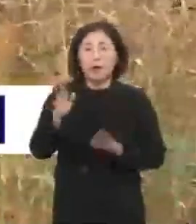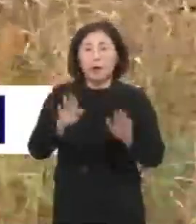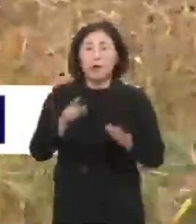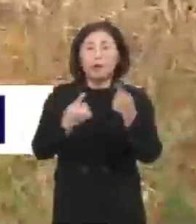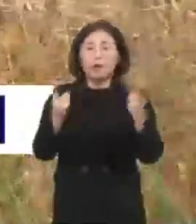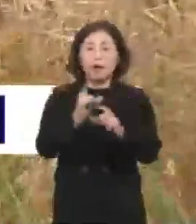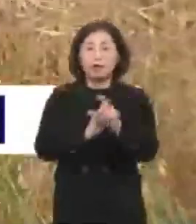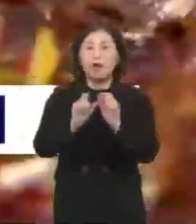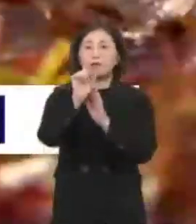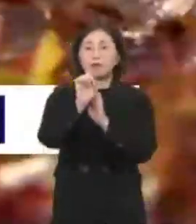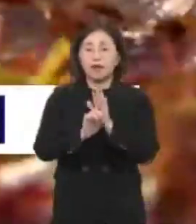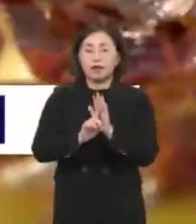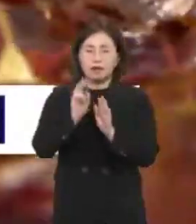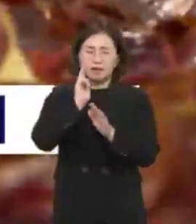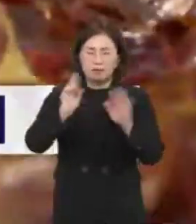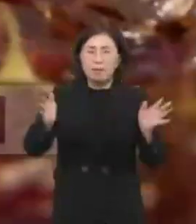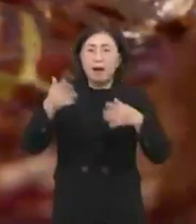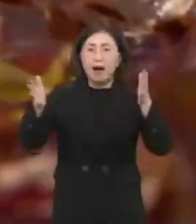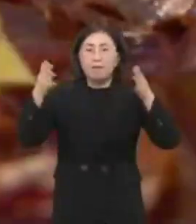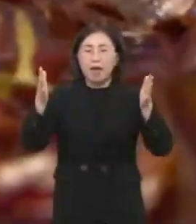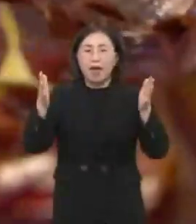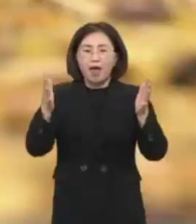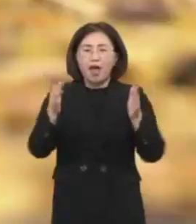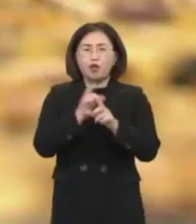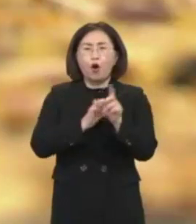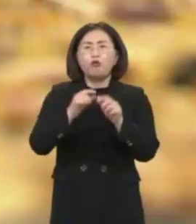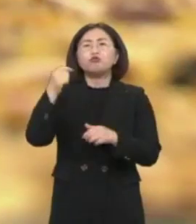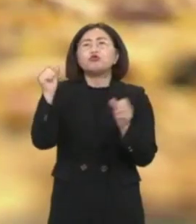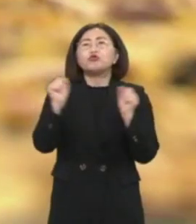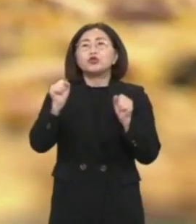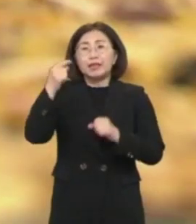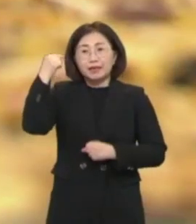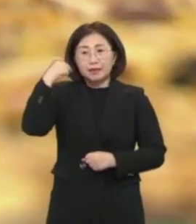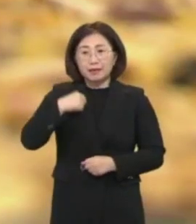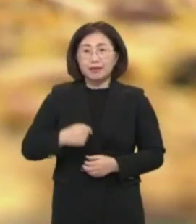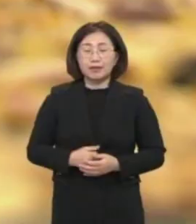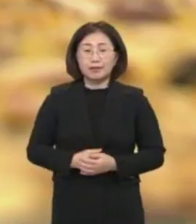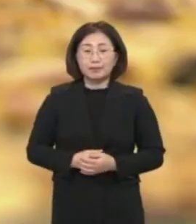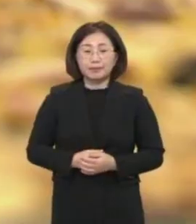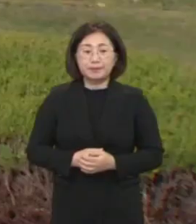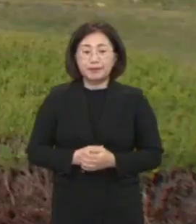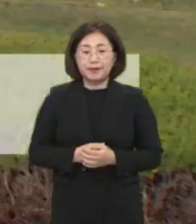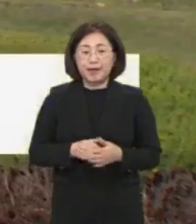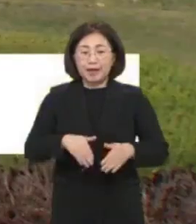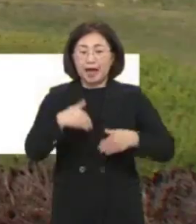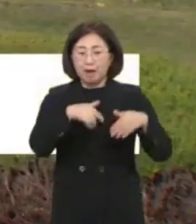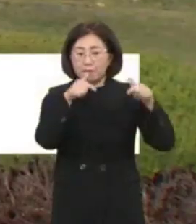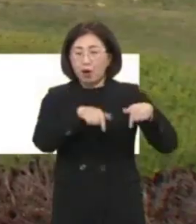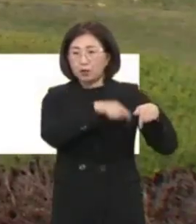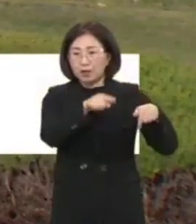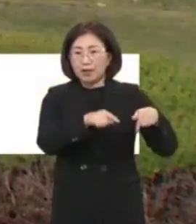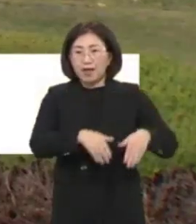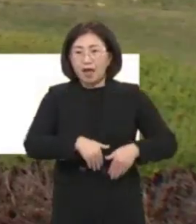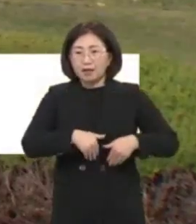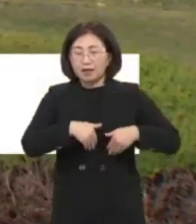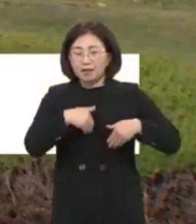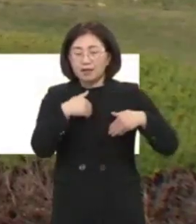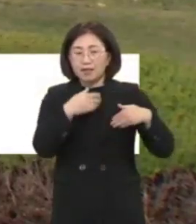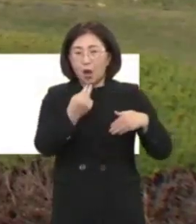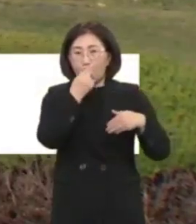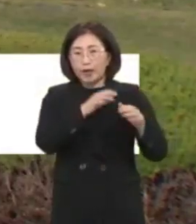떨어지겠고 바람도 강하게 불면서 체감 온도는 더 낮아지겠습니다. 남서쪽에서 따뜻한 공기가 올라옴에 따라